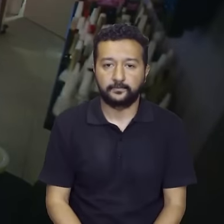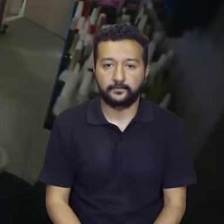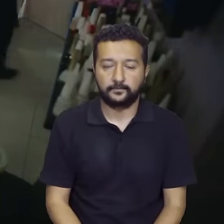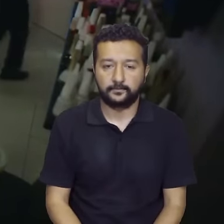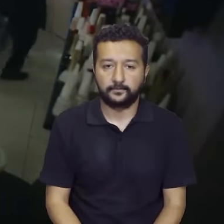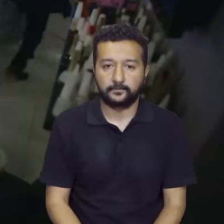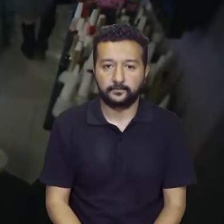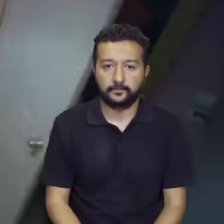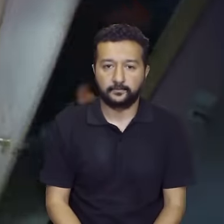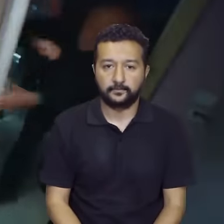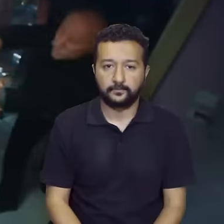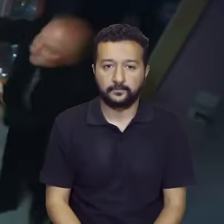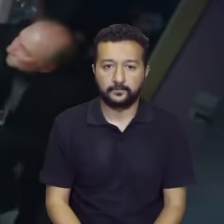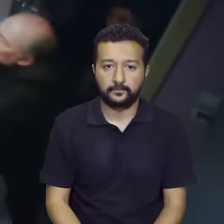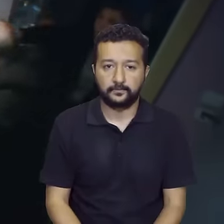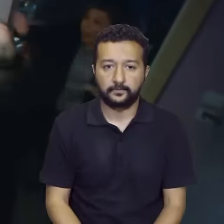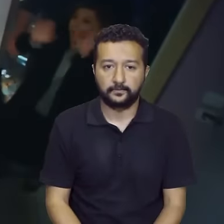yayıldılar.